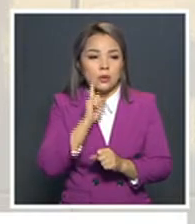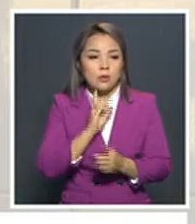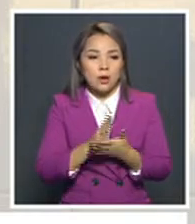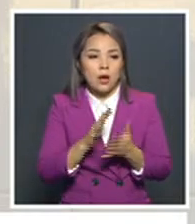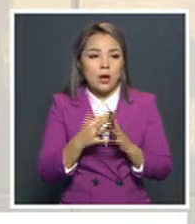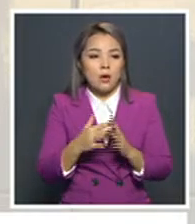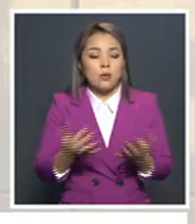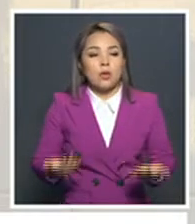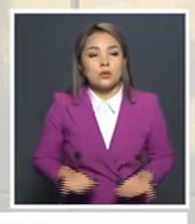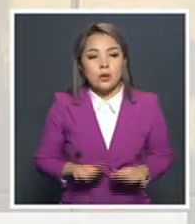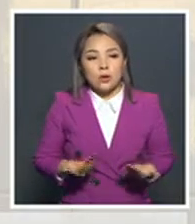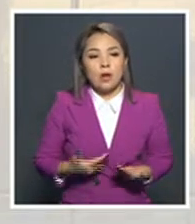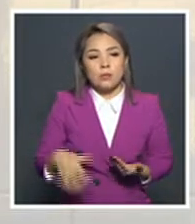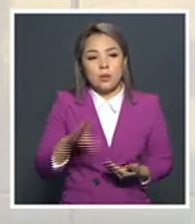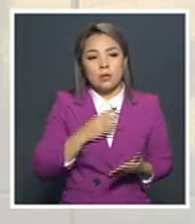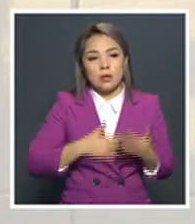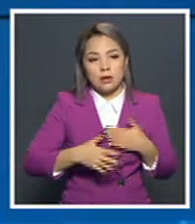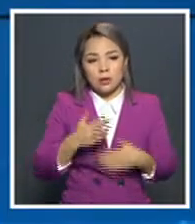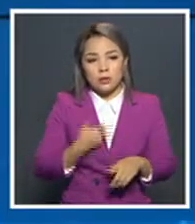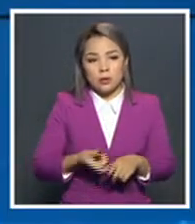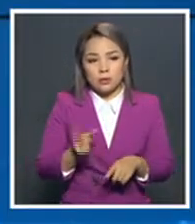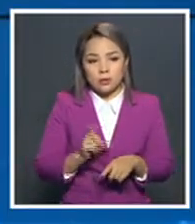Ауыл тұрғындары да бәрі қуанышты.